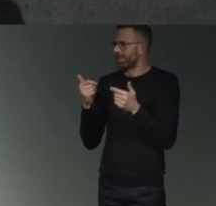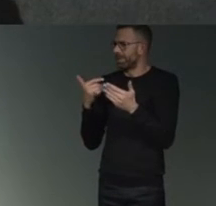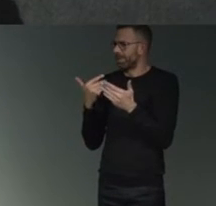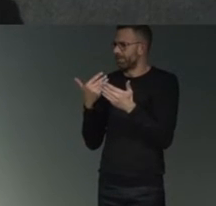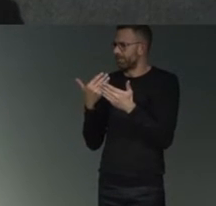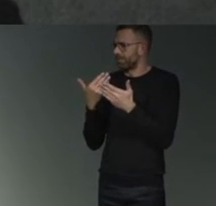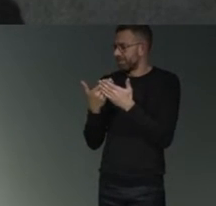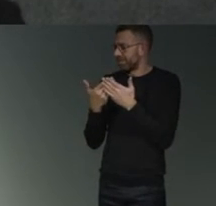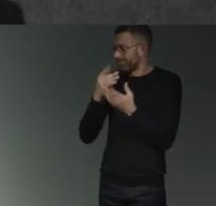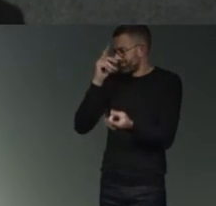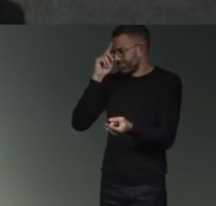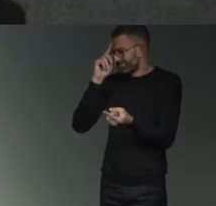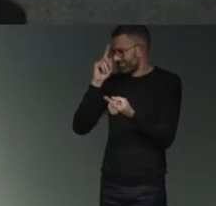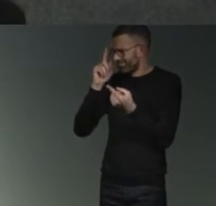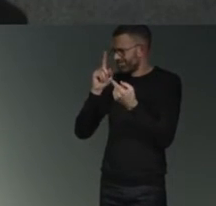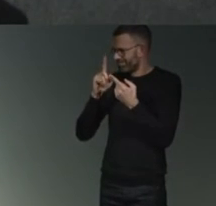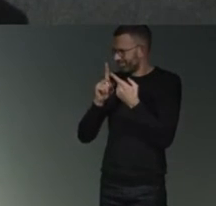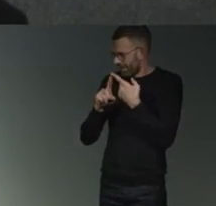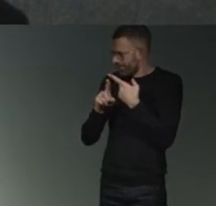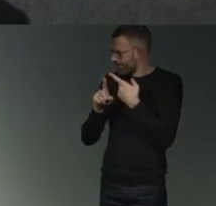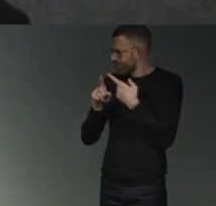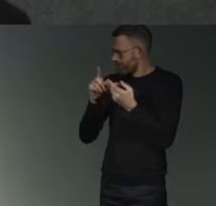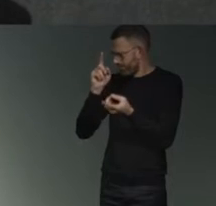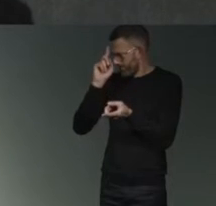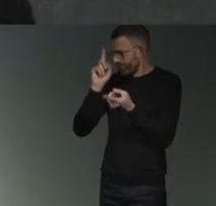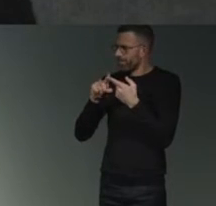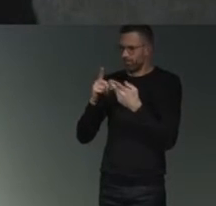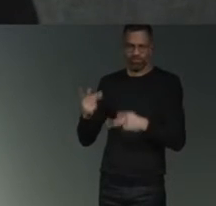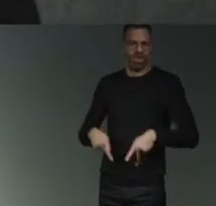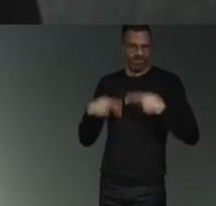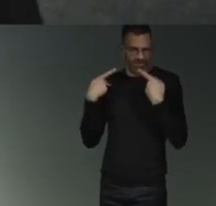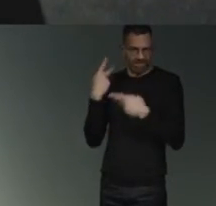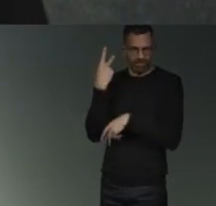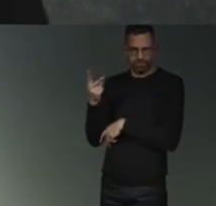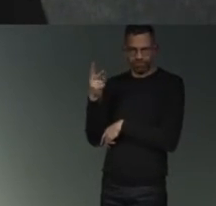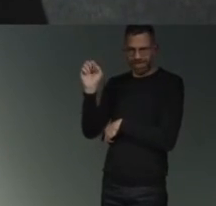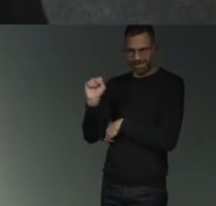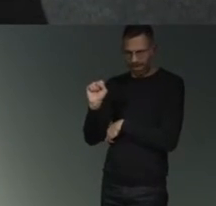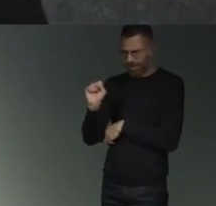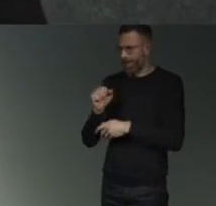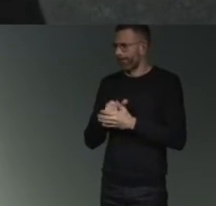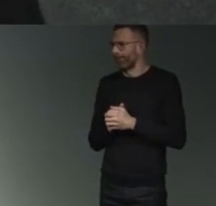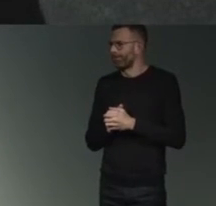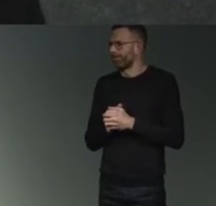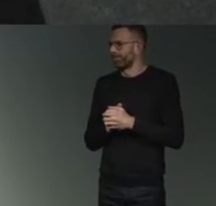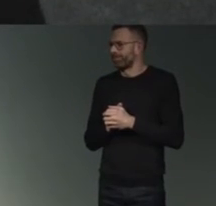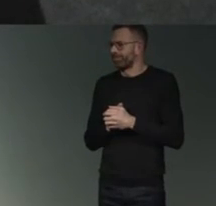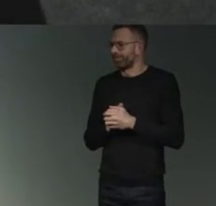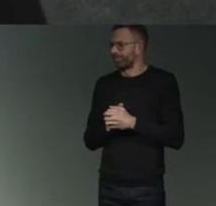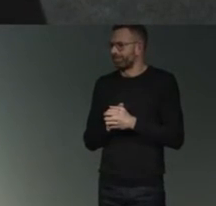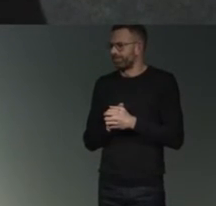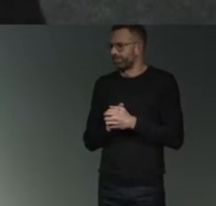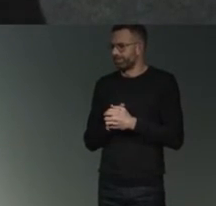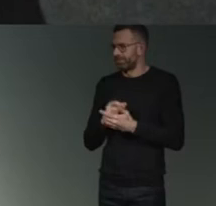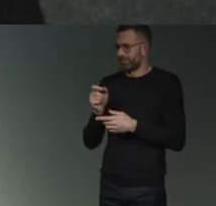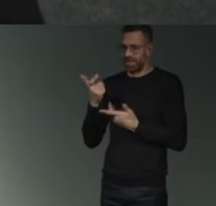thèmes en filigrane à côté de la vie de Sarah, et donc celle fictive de son